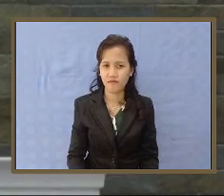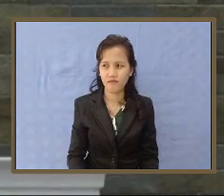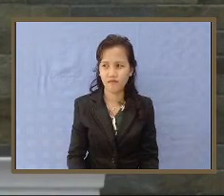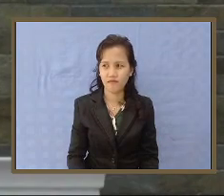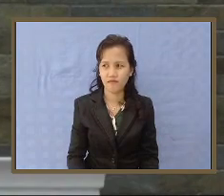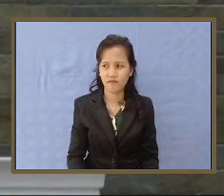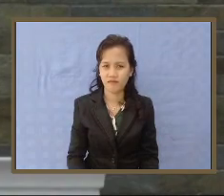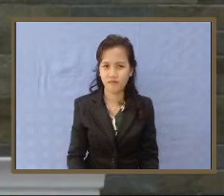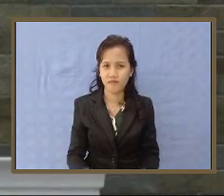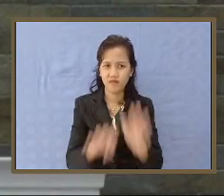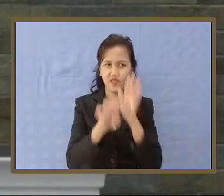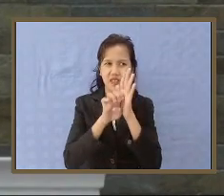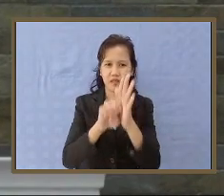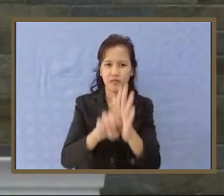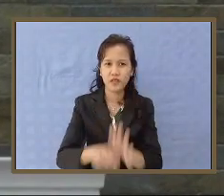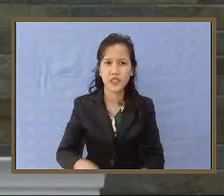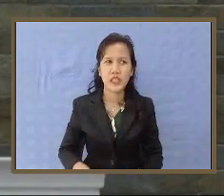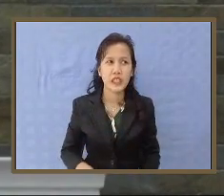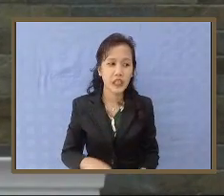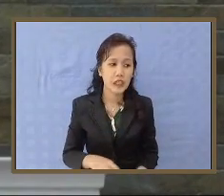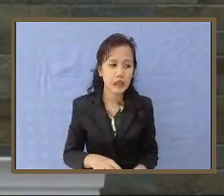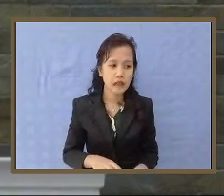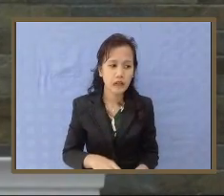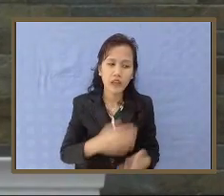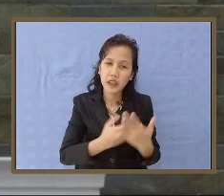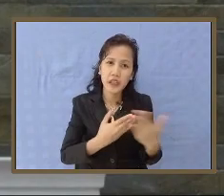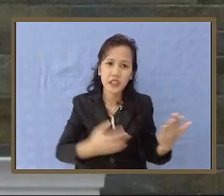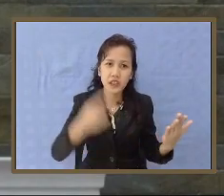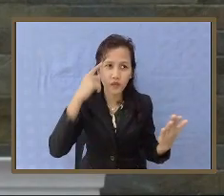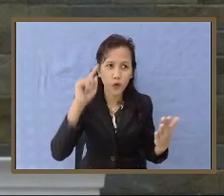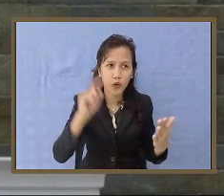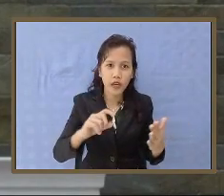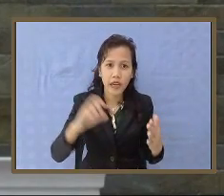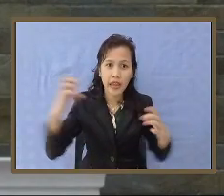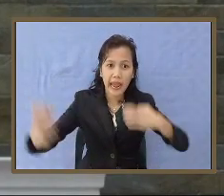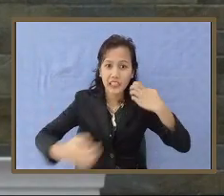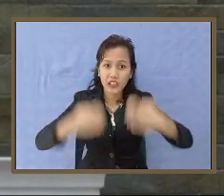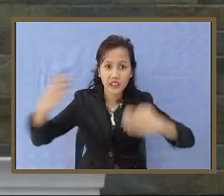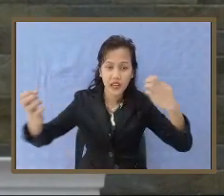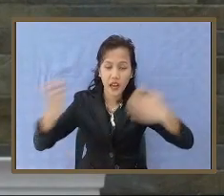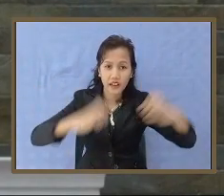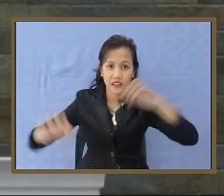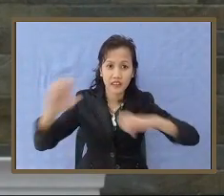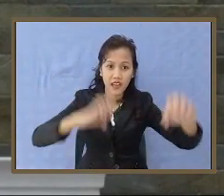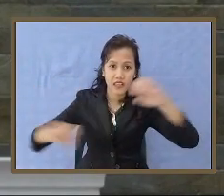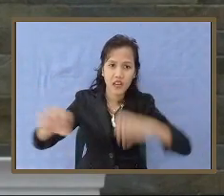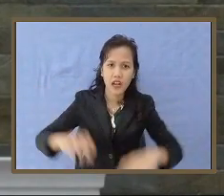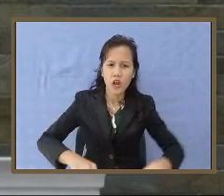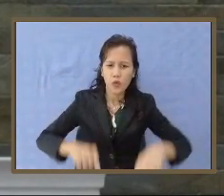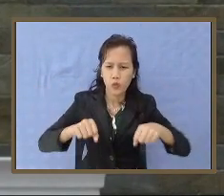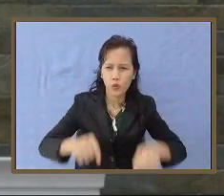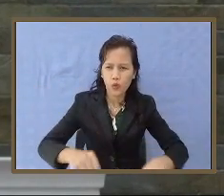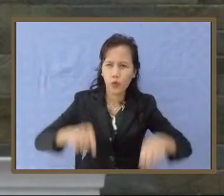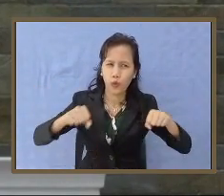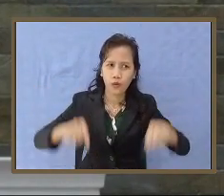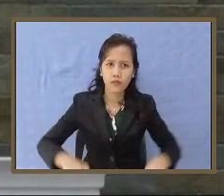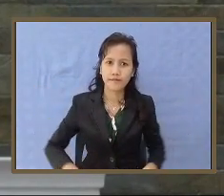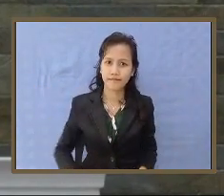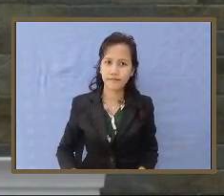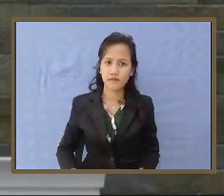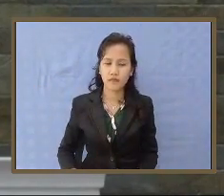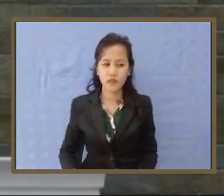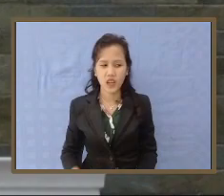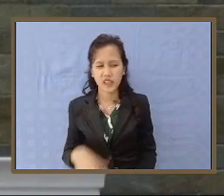Bakit? Yung treadmill na ginaano binili ninyo tambakan niyo lang, lalagyan lang ng sapatos pagdating ninyo, doon niyo ilalagay yung sapatos